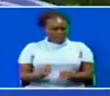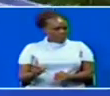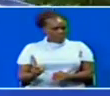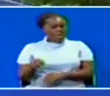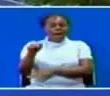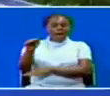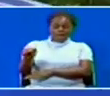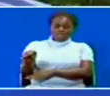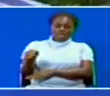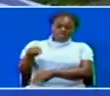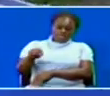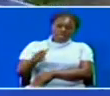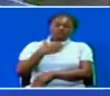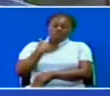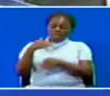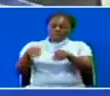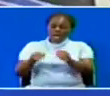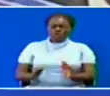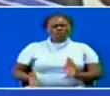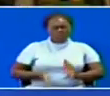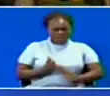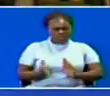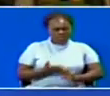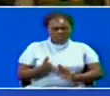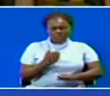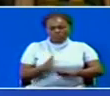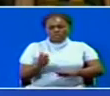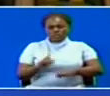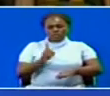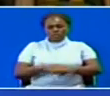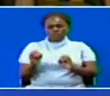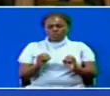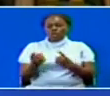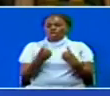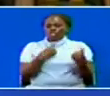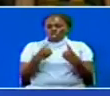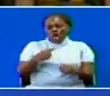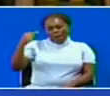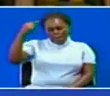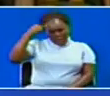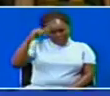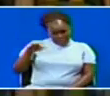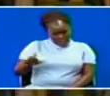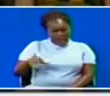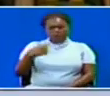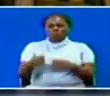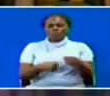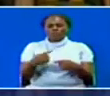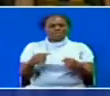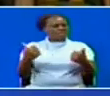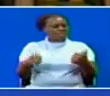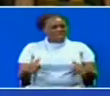Aliomba kwamba ifanywe haraka iwezekanavyo. He used to speak his own mind. He